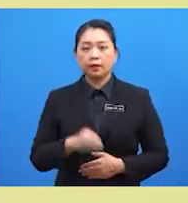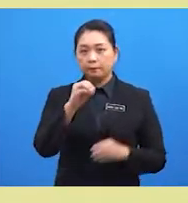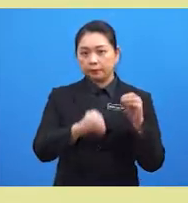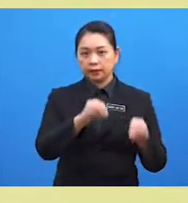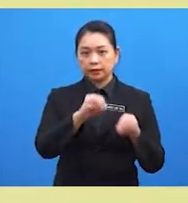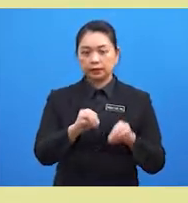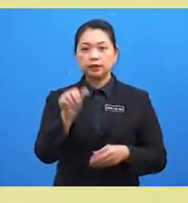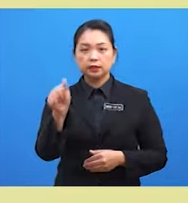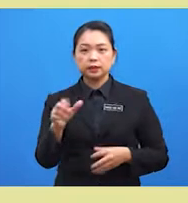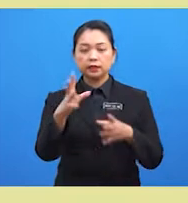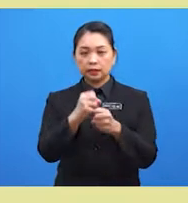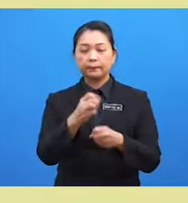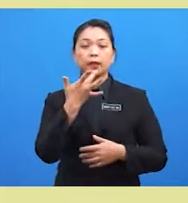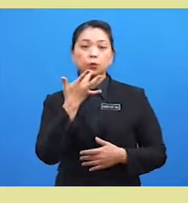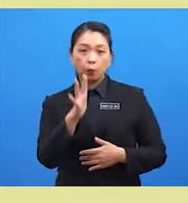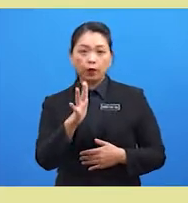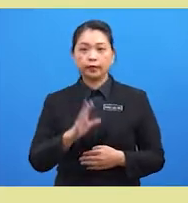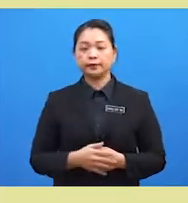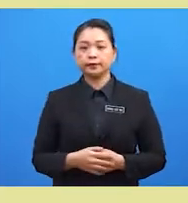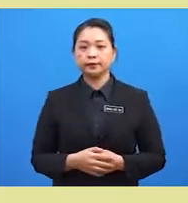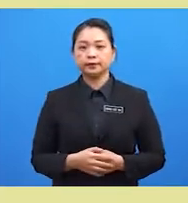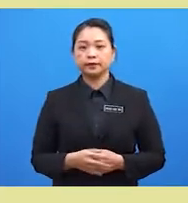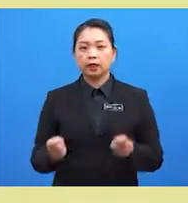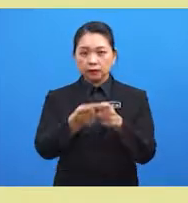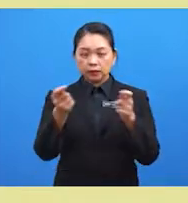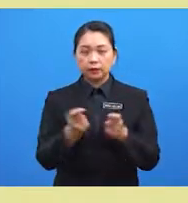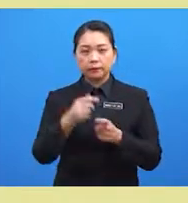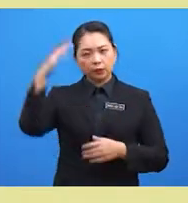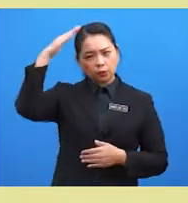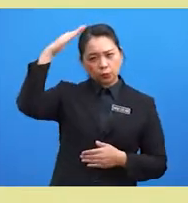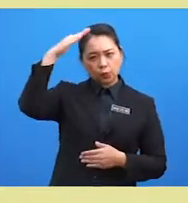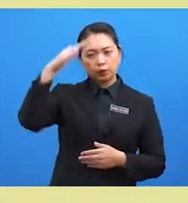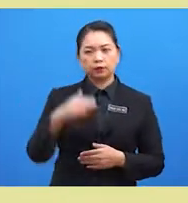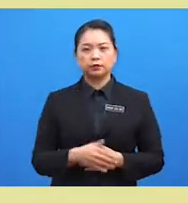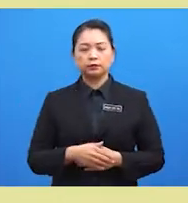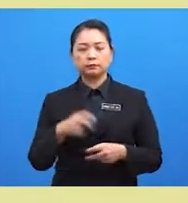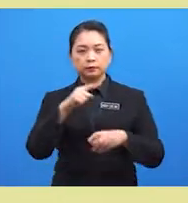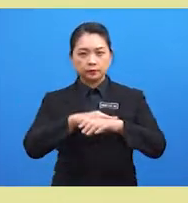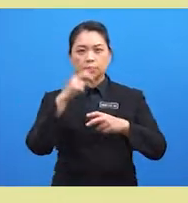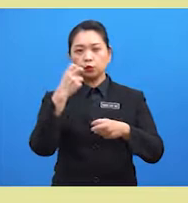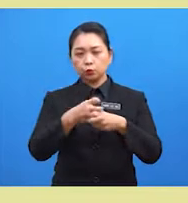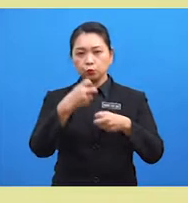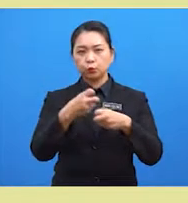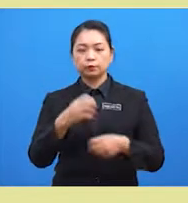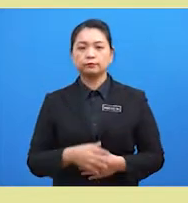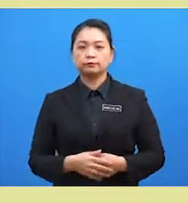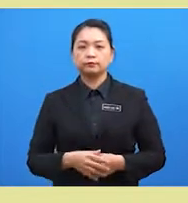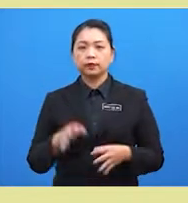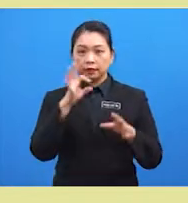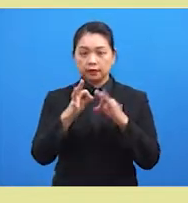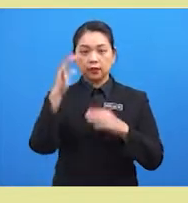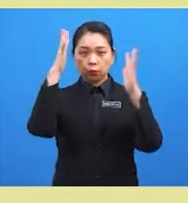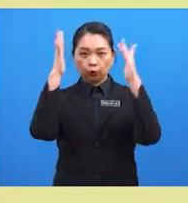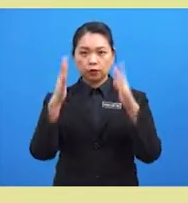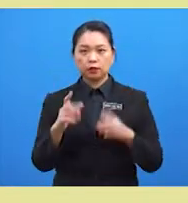menanam ia mendapat tuah, tempat berteduh dikala susah, jika